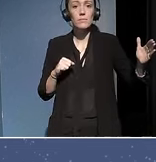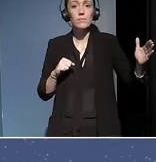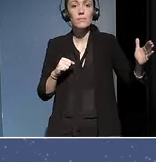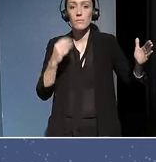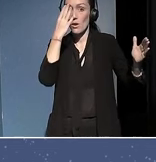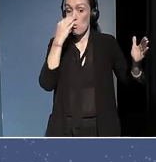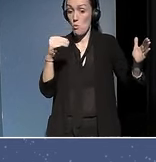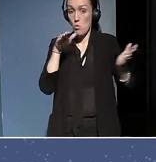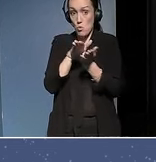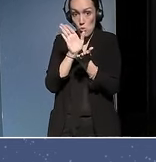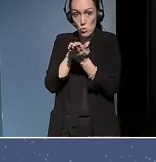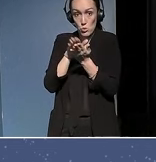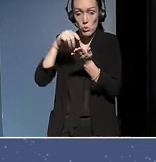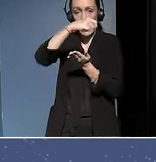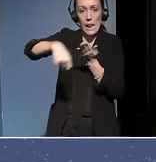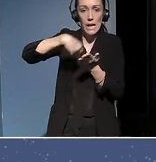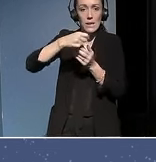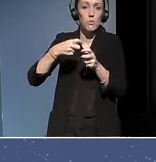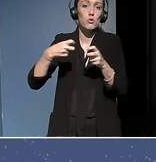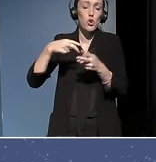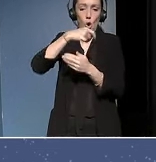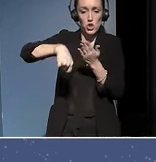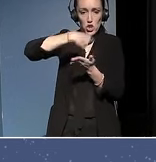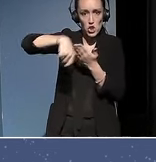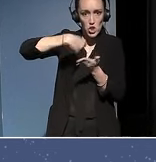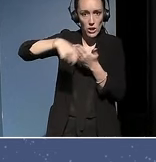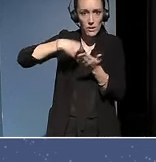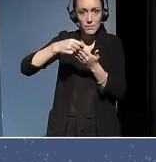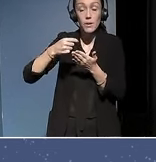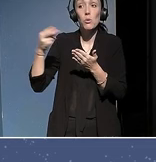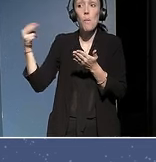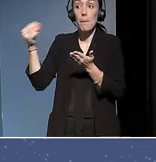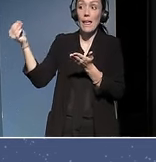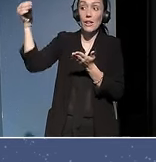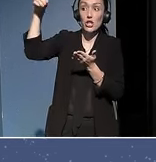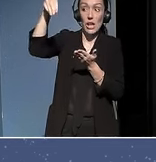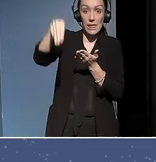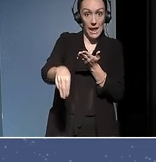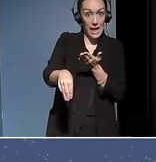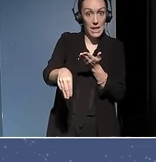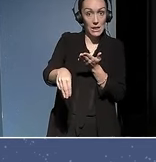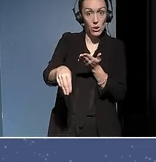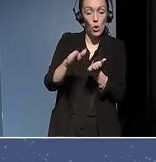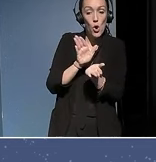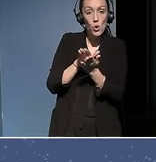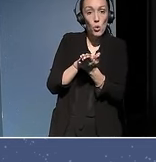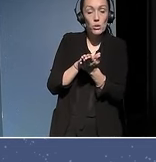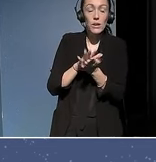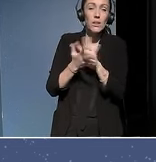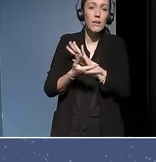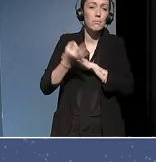muso con un nastro adesivo mettendo un pesce nell'acquario i coccodrilli diventavano quasi